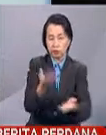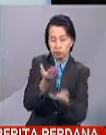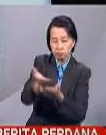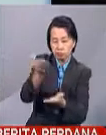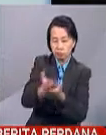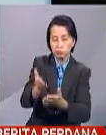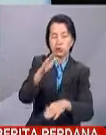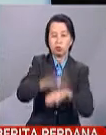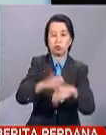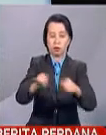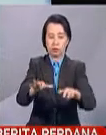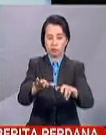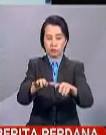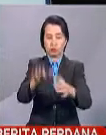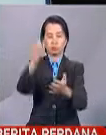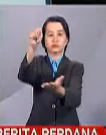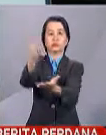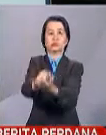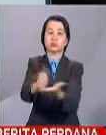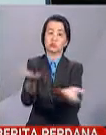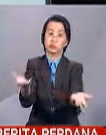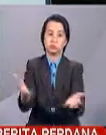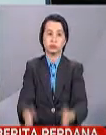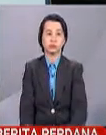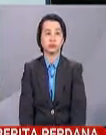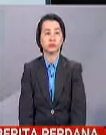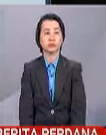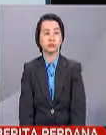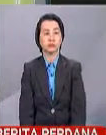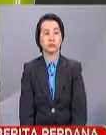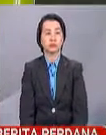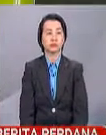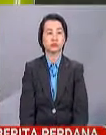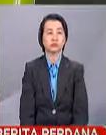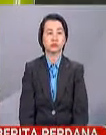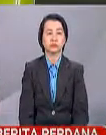secara dalam talian hai hai